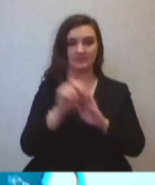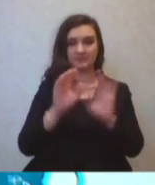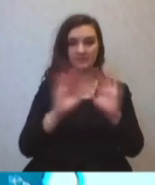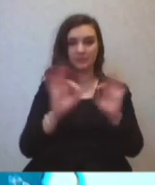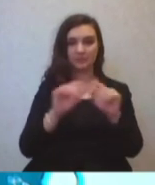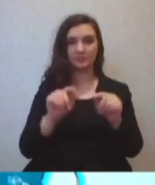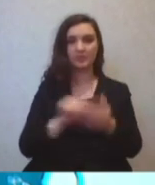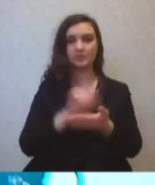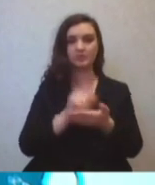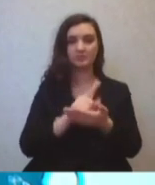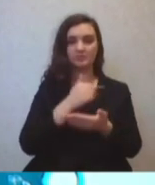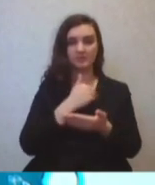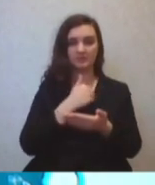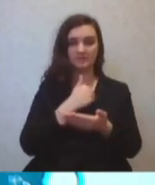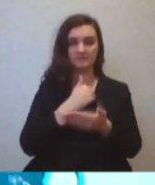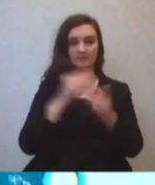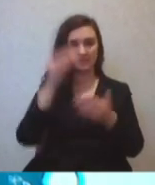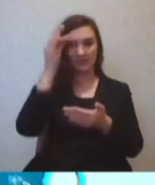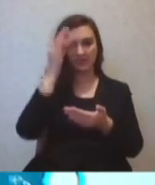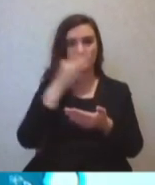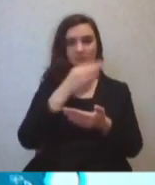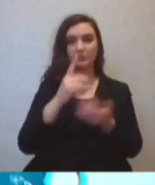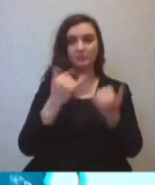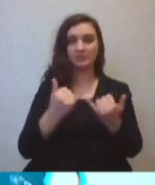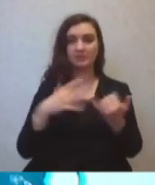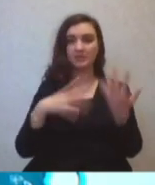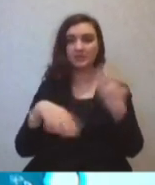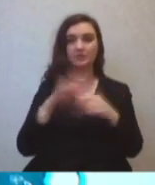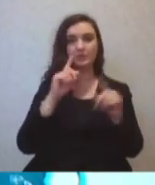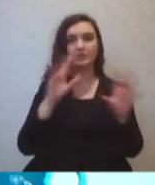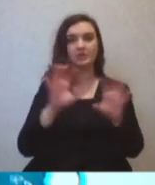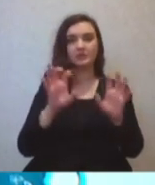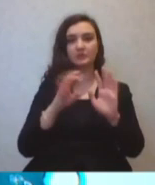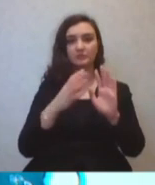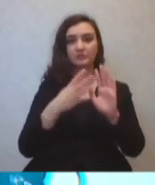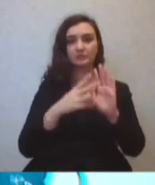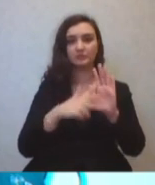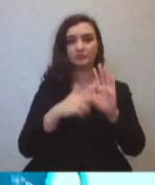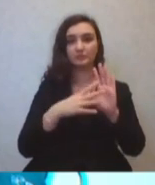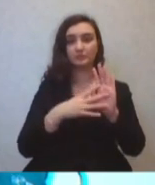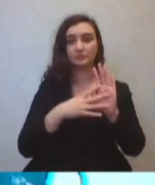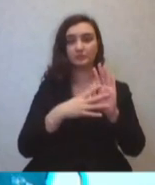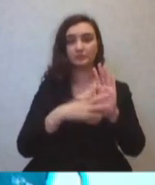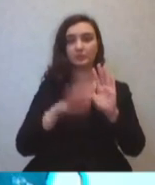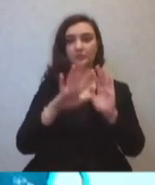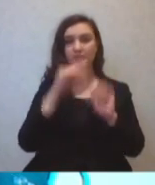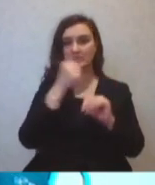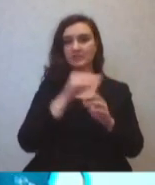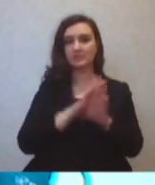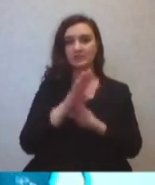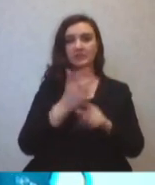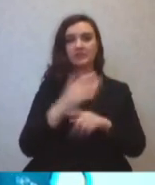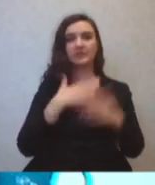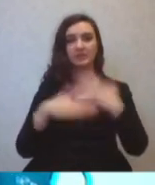საუბარს, აუცილებლად მინდა გაგახსენოთ, რომ დღეს საქართველოს რადიო 95 წლის გახდა. ძალიან